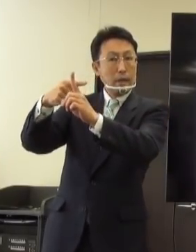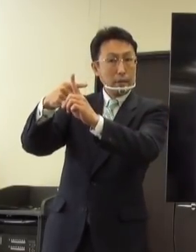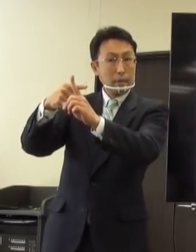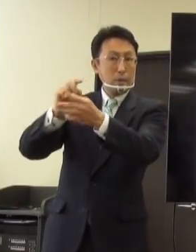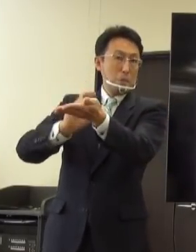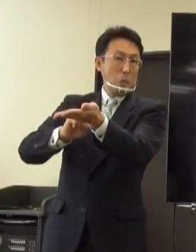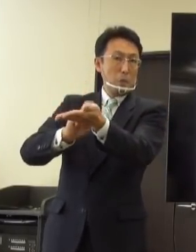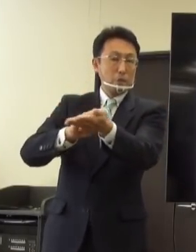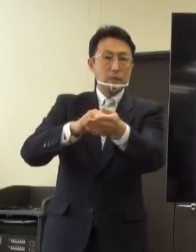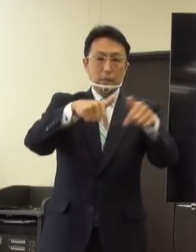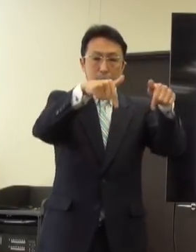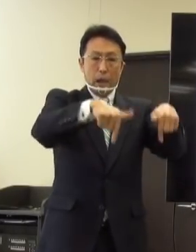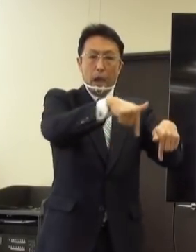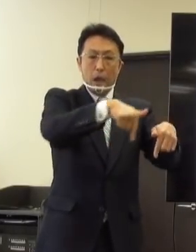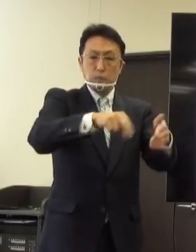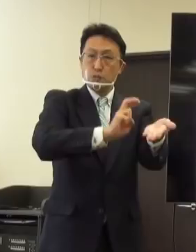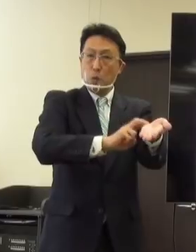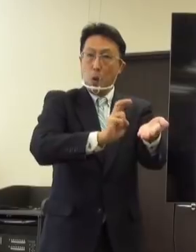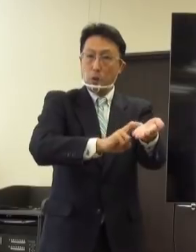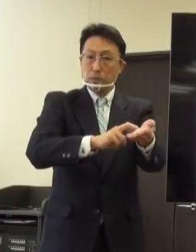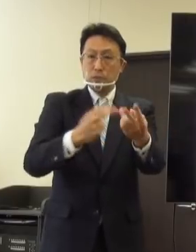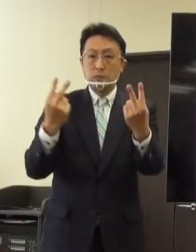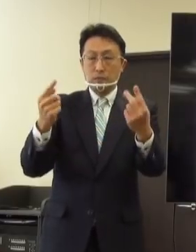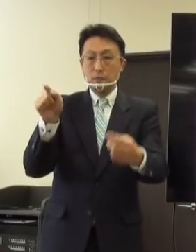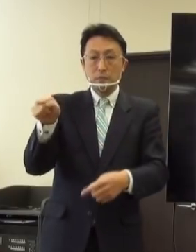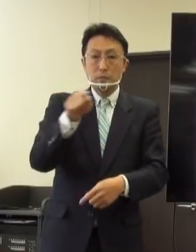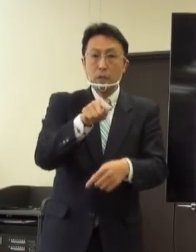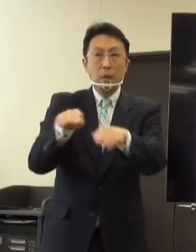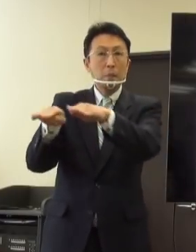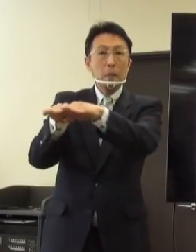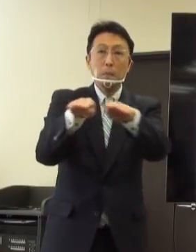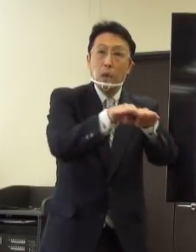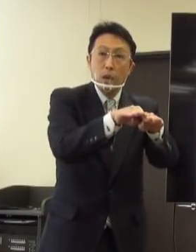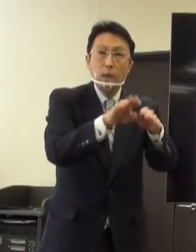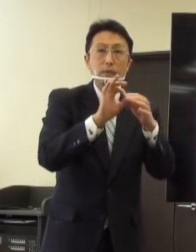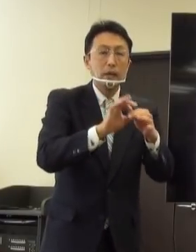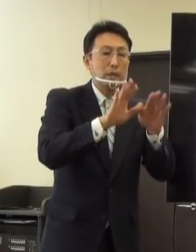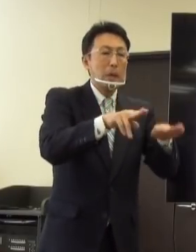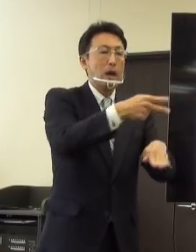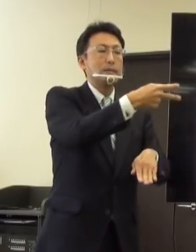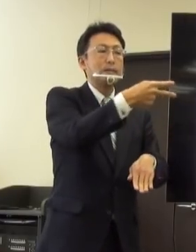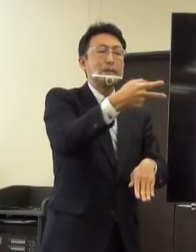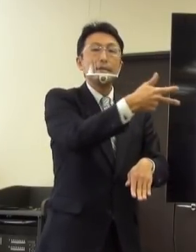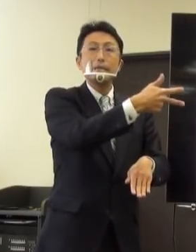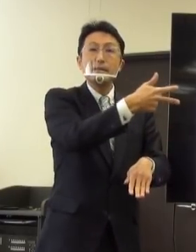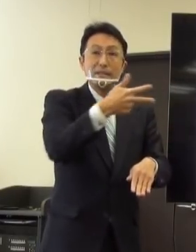も、休止ということになったことで、この二次救急機関、